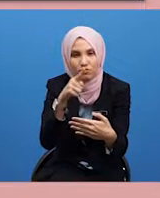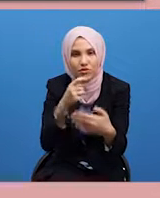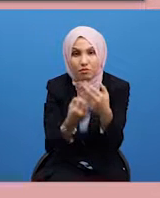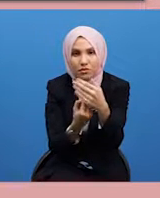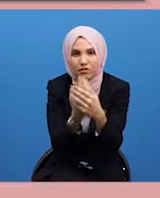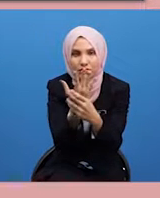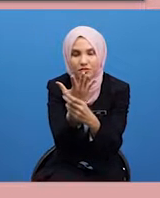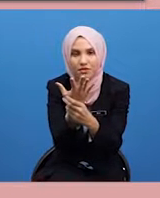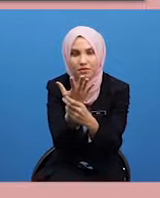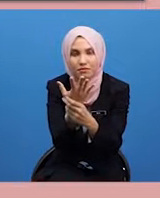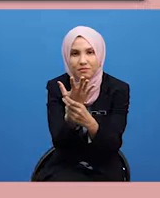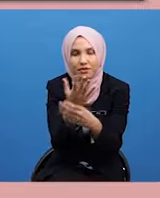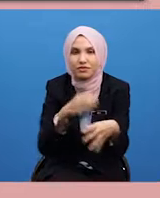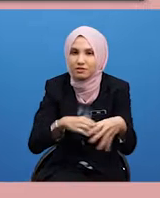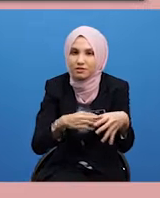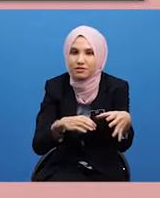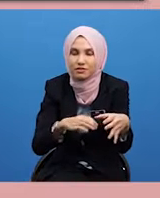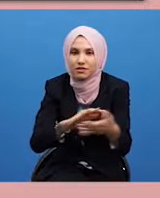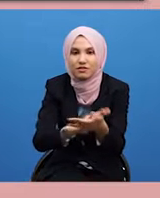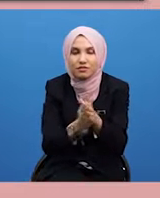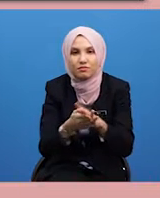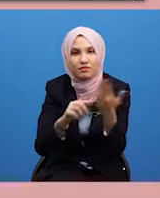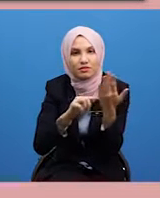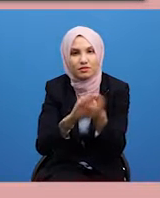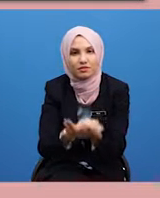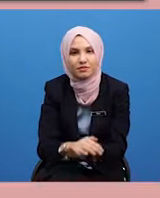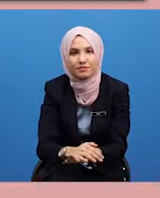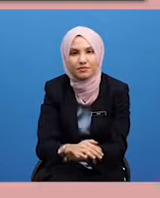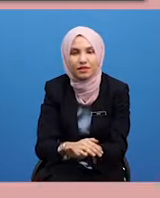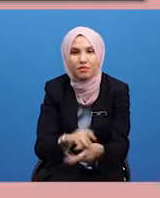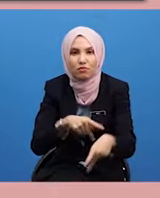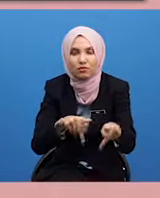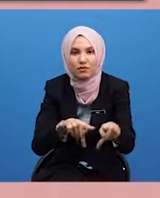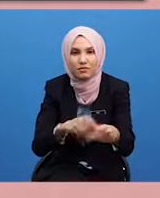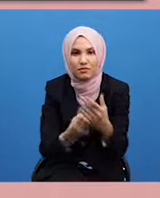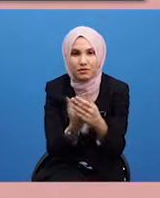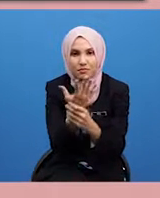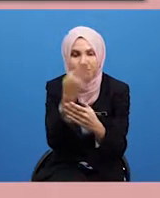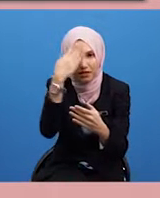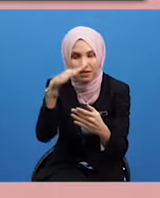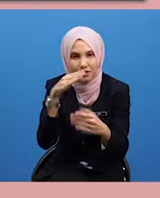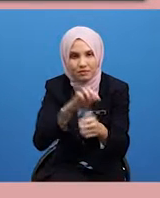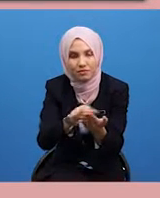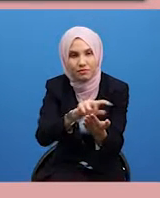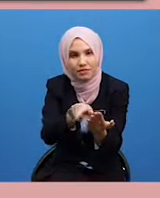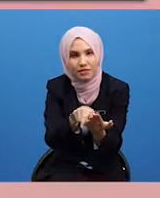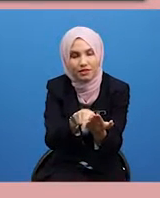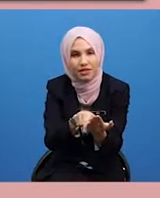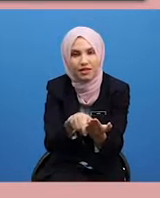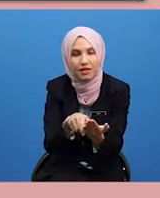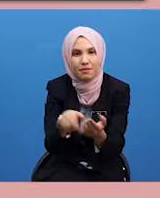secara semula jadinya. Proses percambahan bagi biji benih ini kebiasaannya mengambil masa